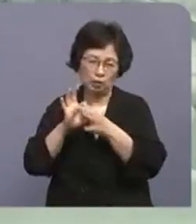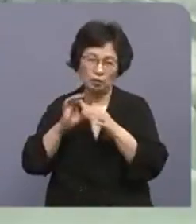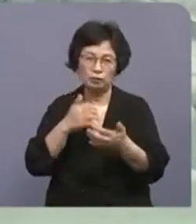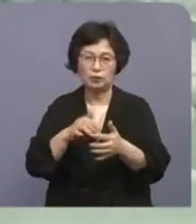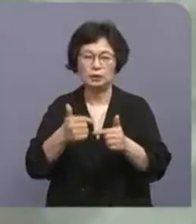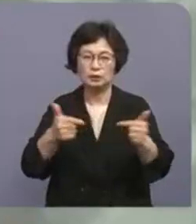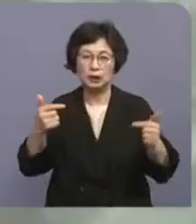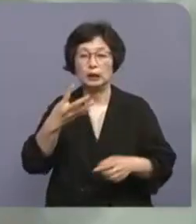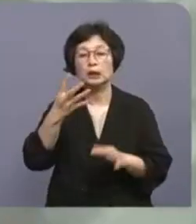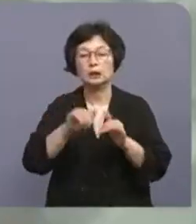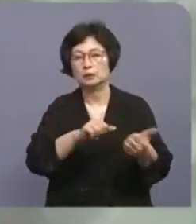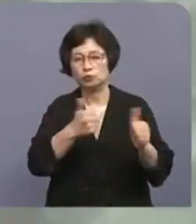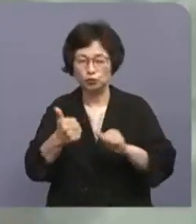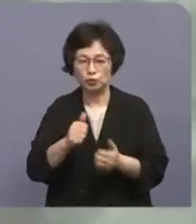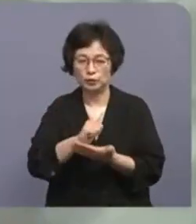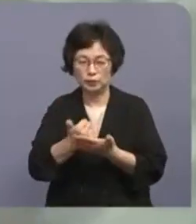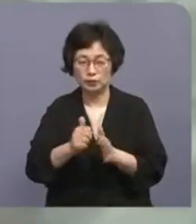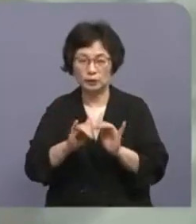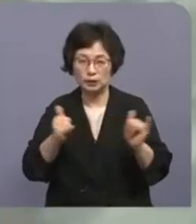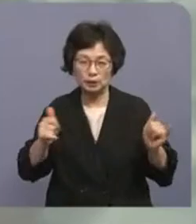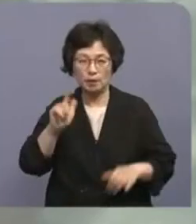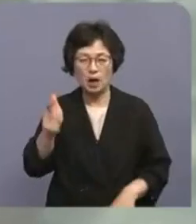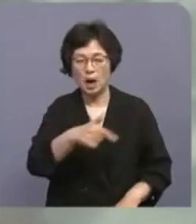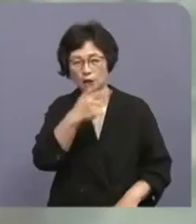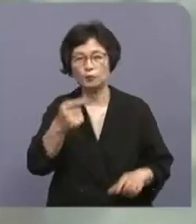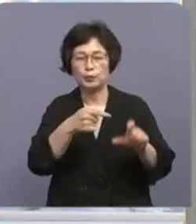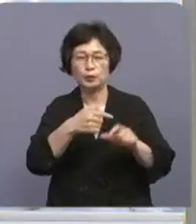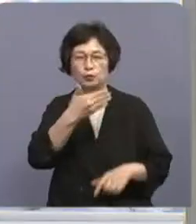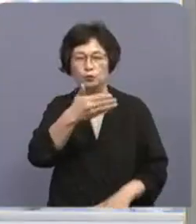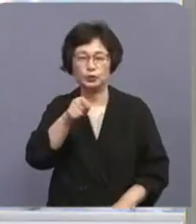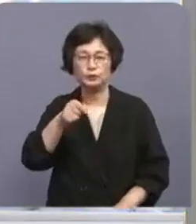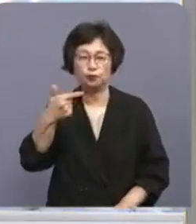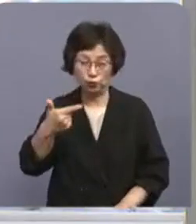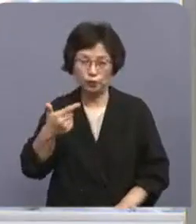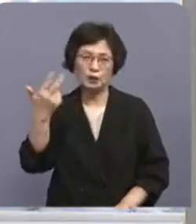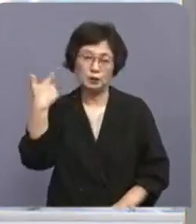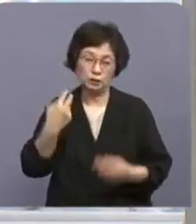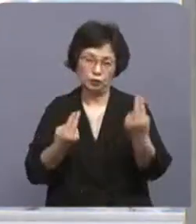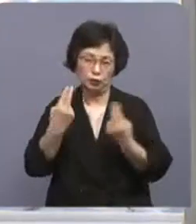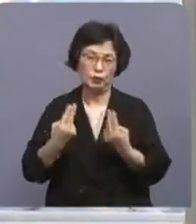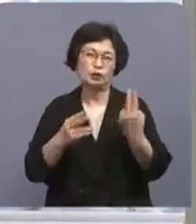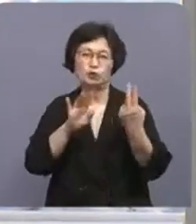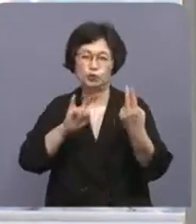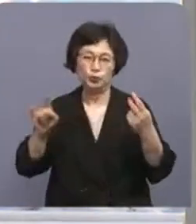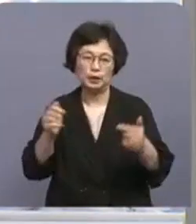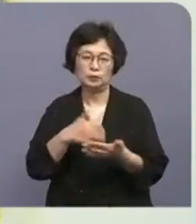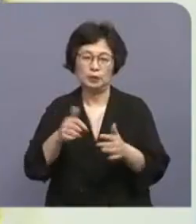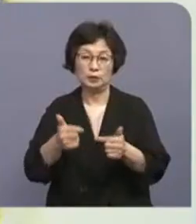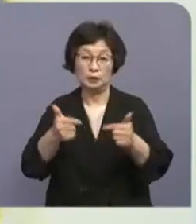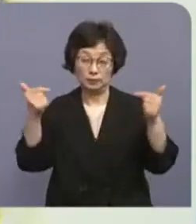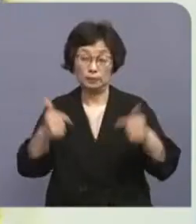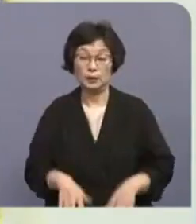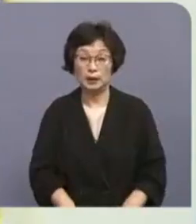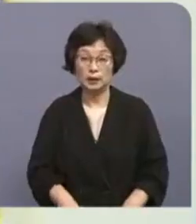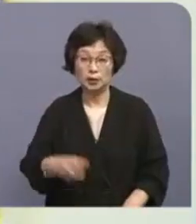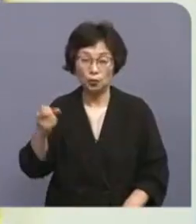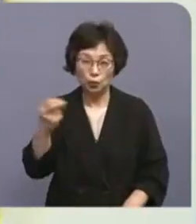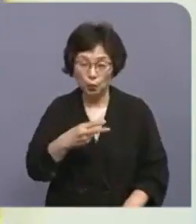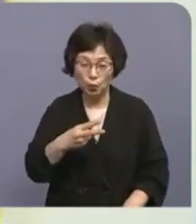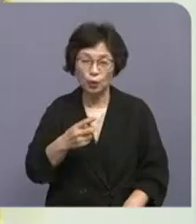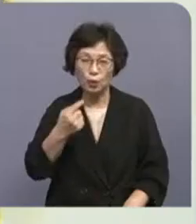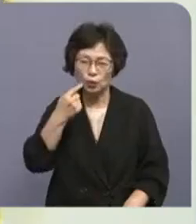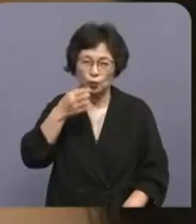14명이 숨졌고 위중증 환자도 하루 평균 9.6명에 달해 한 주 전보다 두 배 가까이 늘었습니다. 여기에 때 아닌